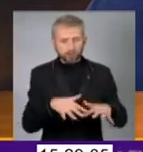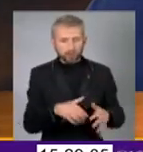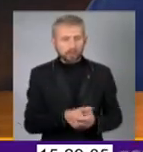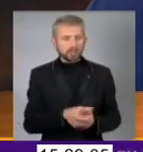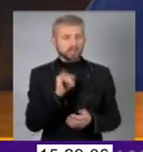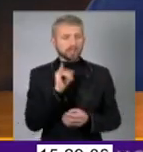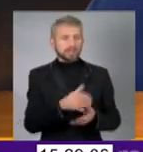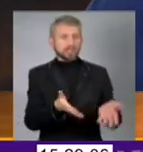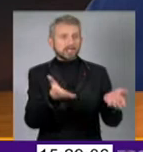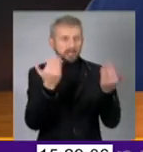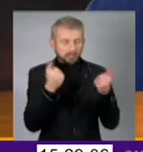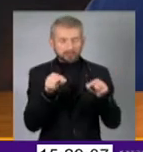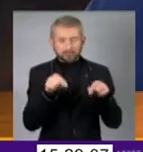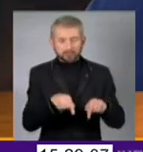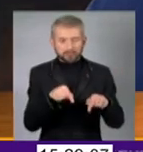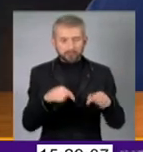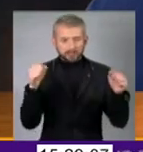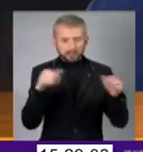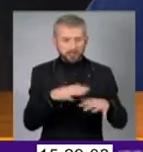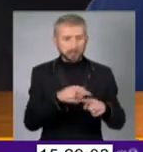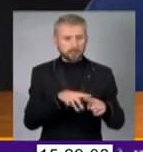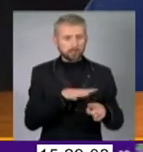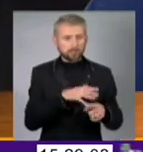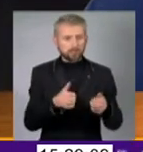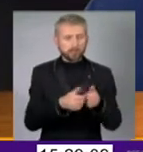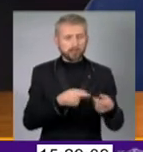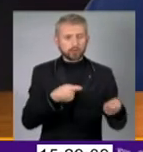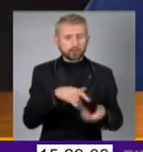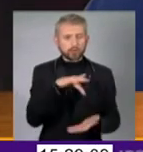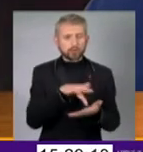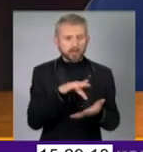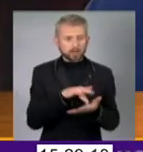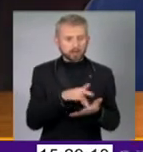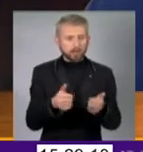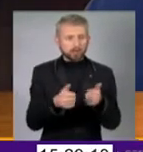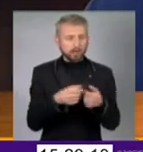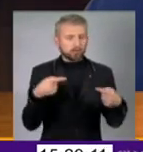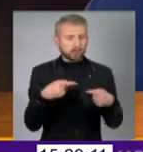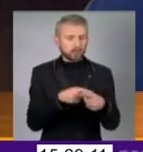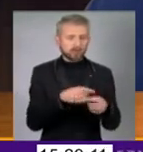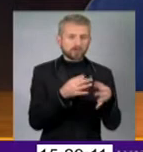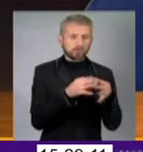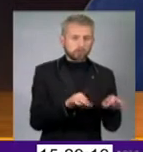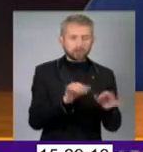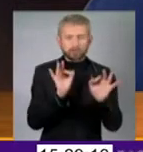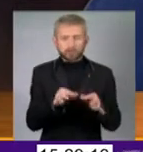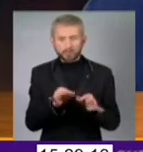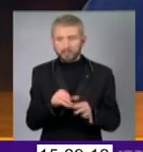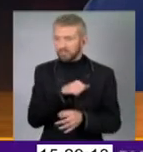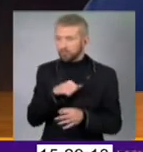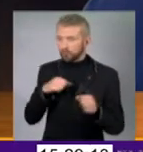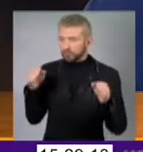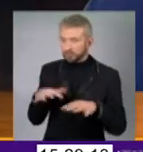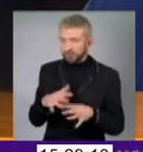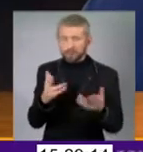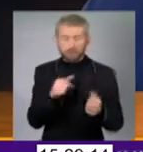і закликали на те зібрання. Це було в районі торговельного центру, в районі перехрестя Свободи і Правди. Тобто самостійно зібралися?